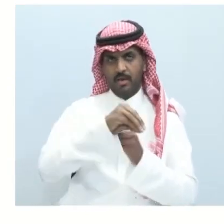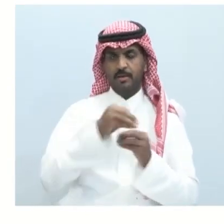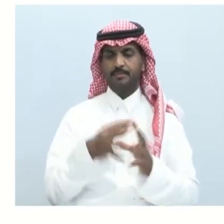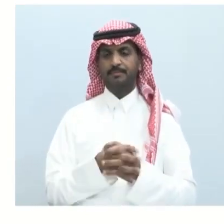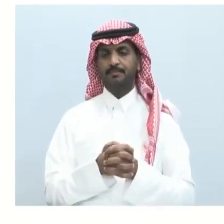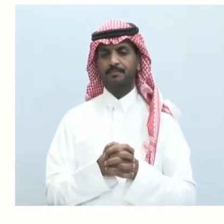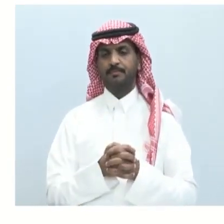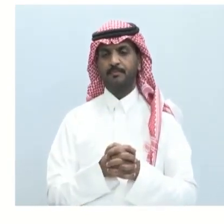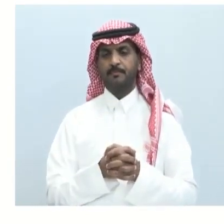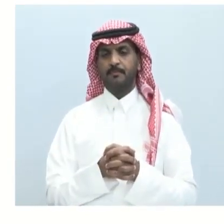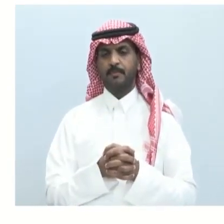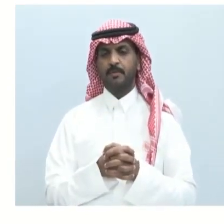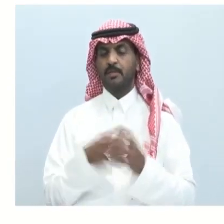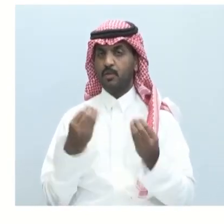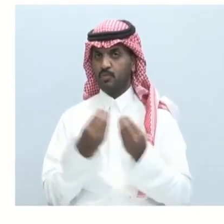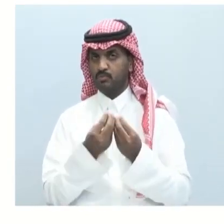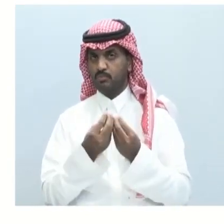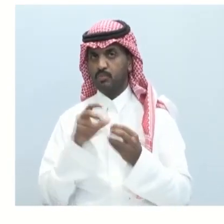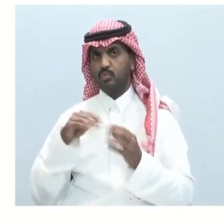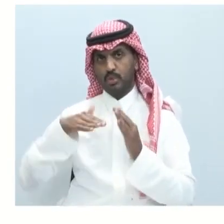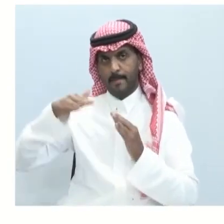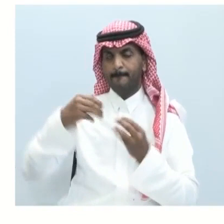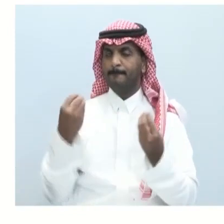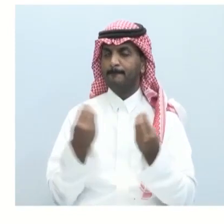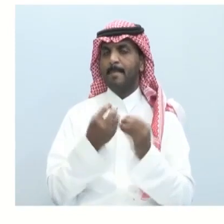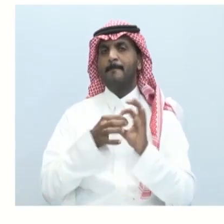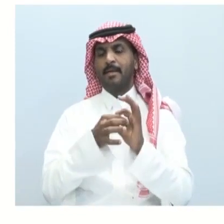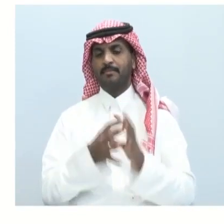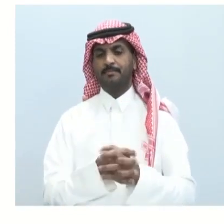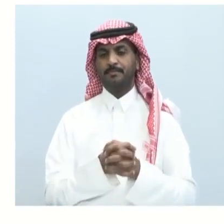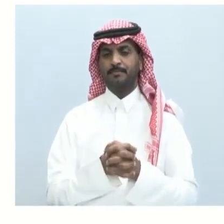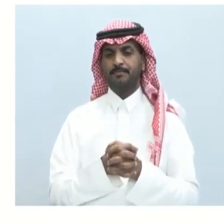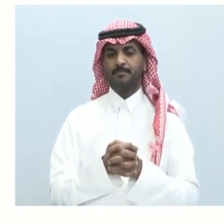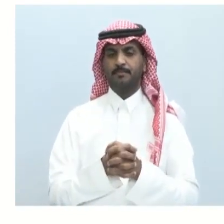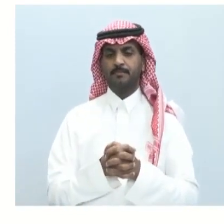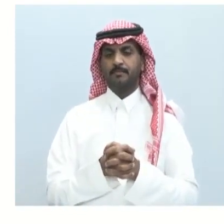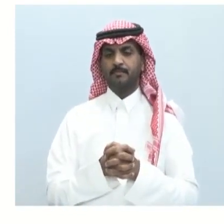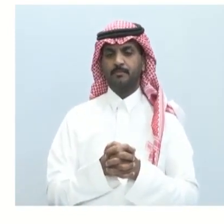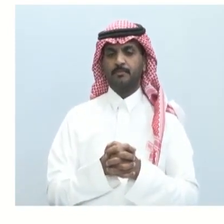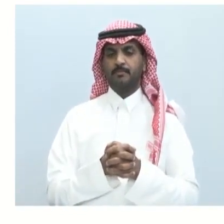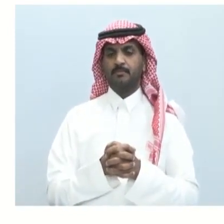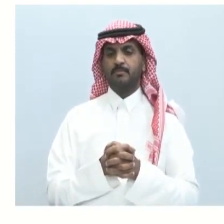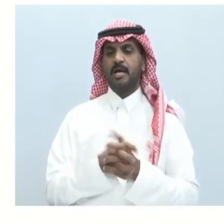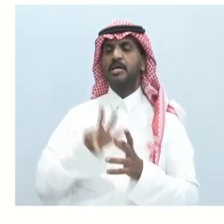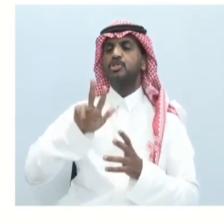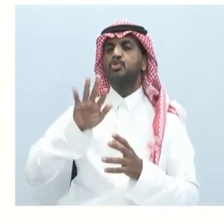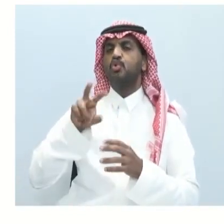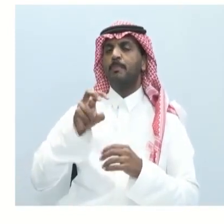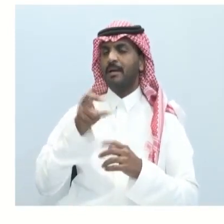الاخر تضم رتبا بعضها ذو علاقه ببعضها الاخر الشعبه